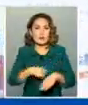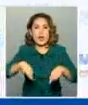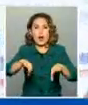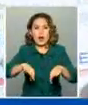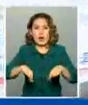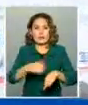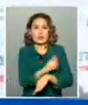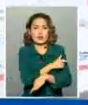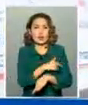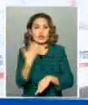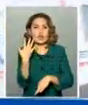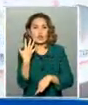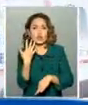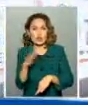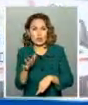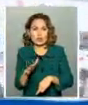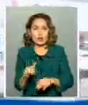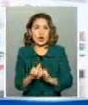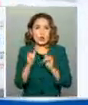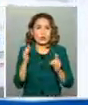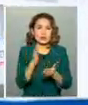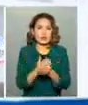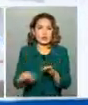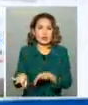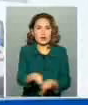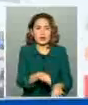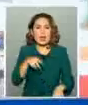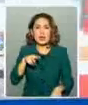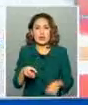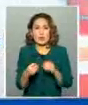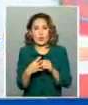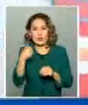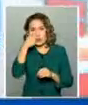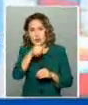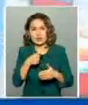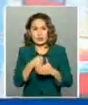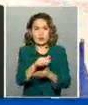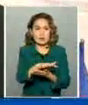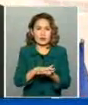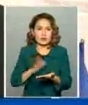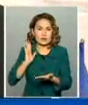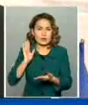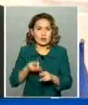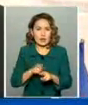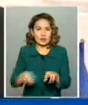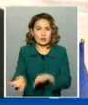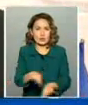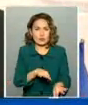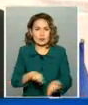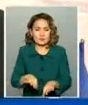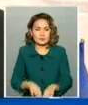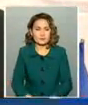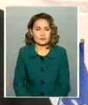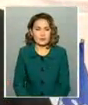автоемханалар саны 50-ге жеткен. Осындай жетістіктер көрсеткен жоба 2015 жылға дейін жалғаспақ. Жобаның бірінші